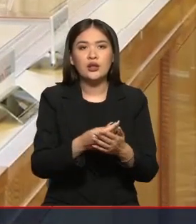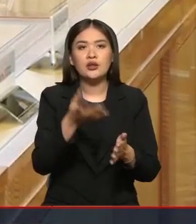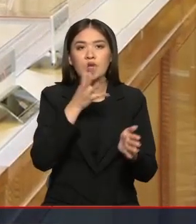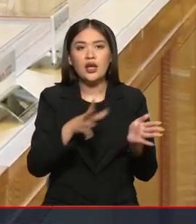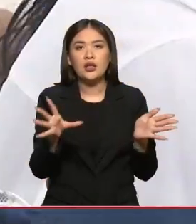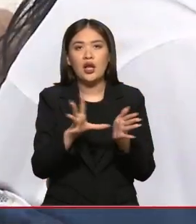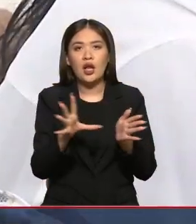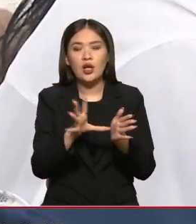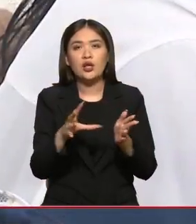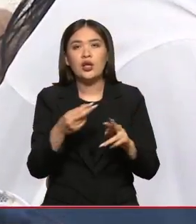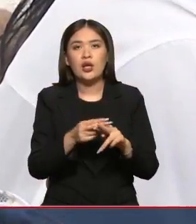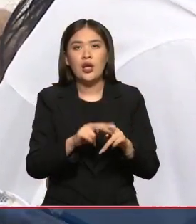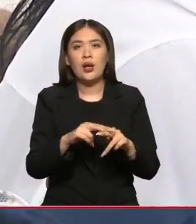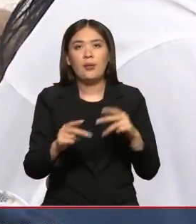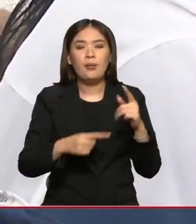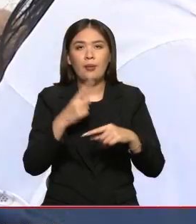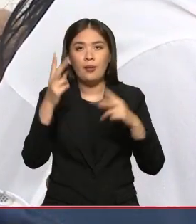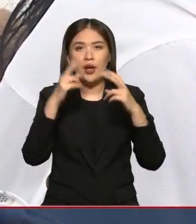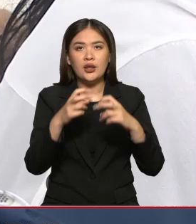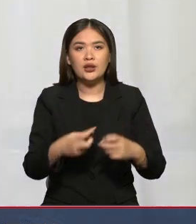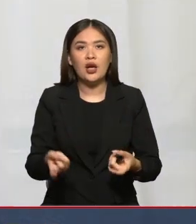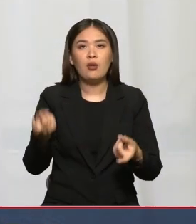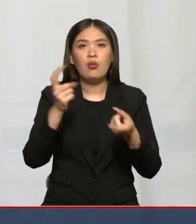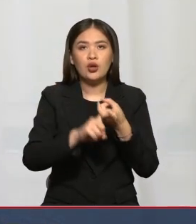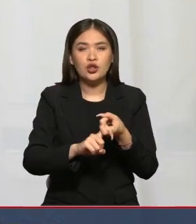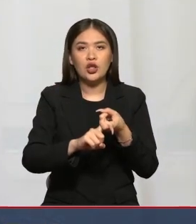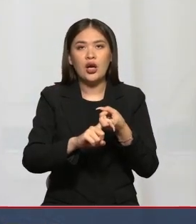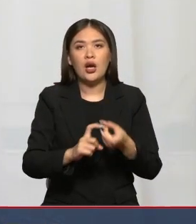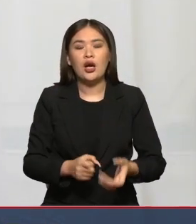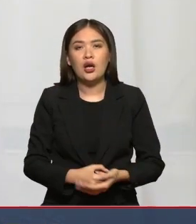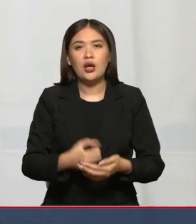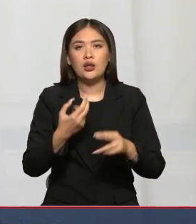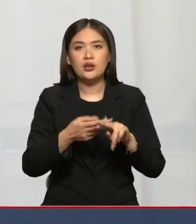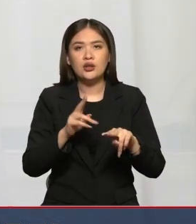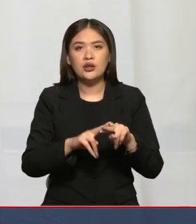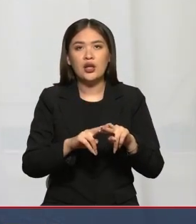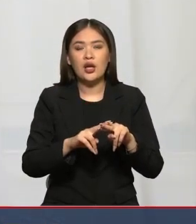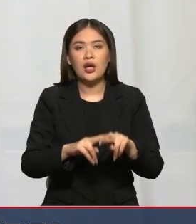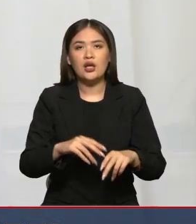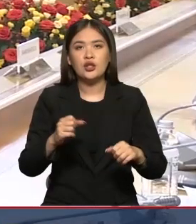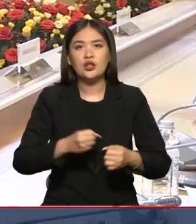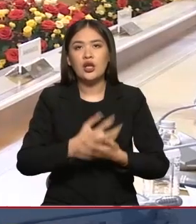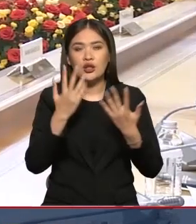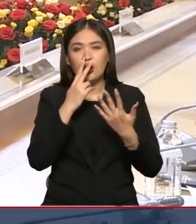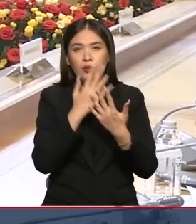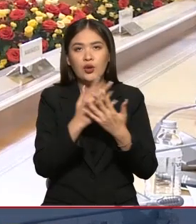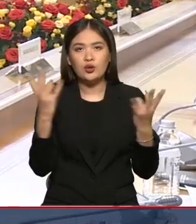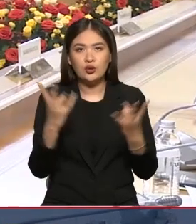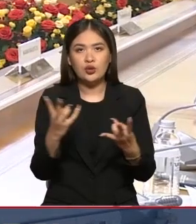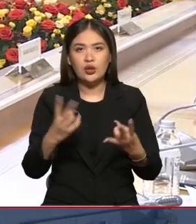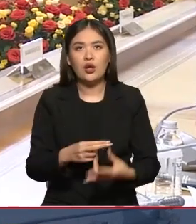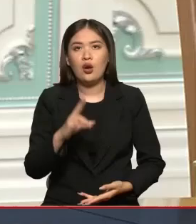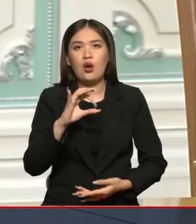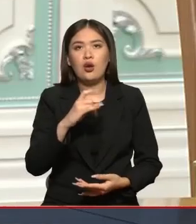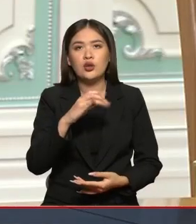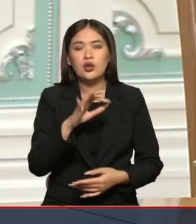мен ғарышты игеру бағыттары бойынша екі ел арасындағы ықпалдастықты жандандыру қажет. Конгоның